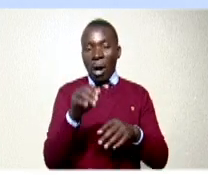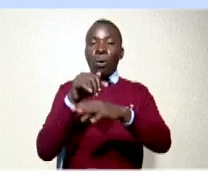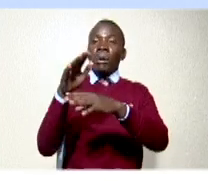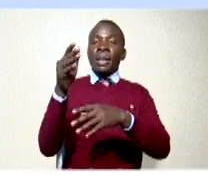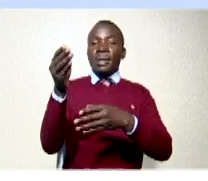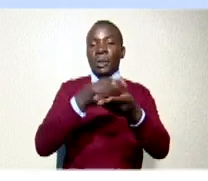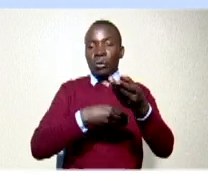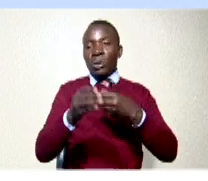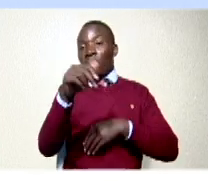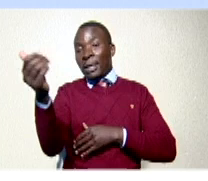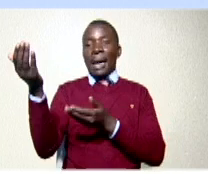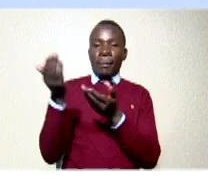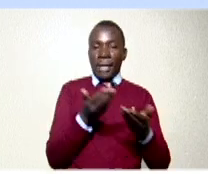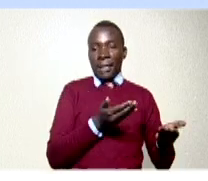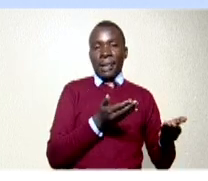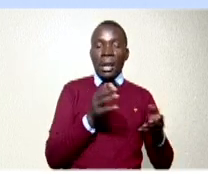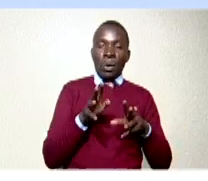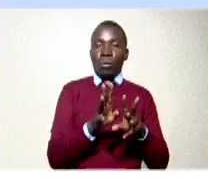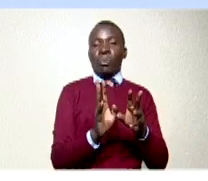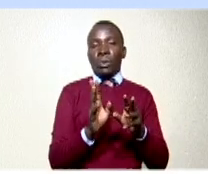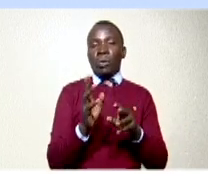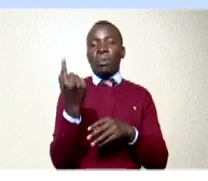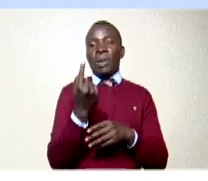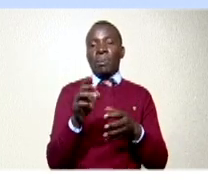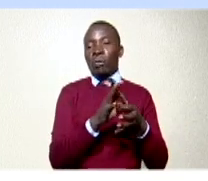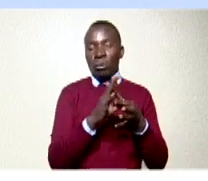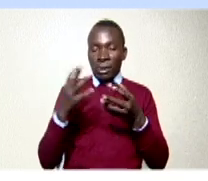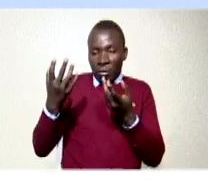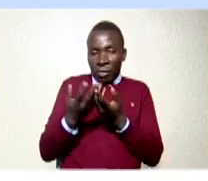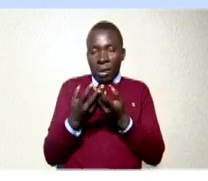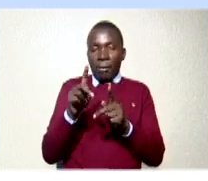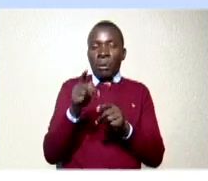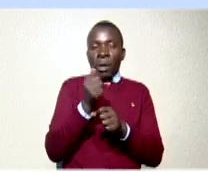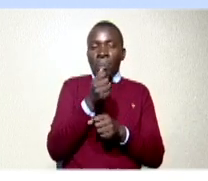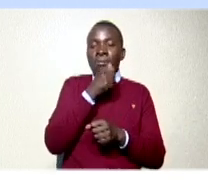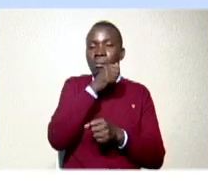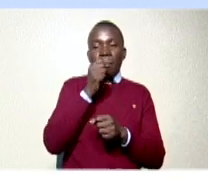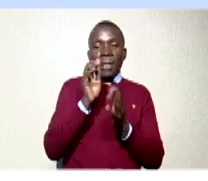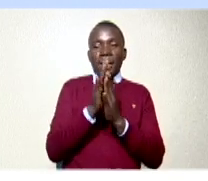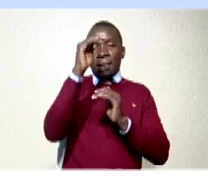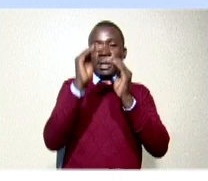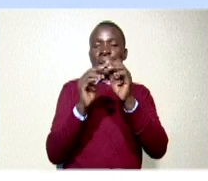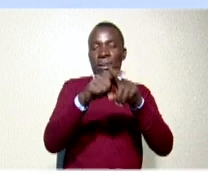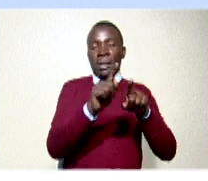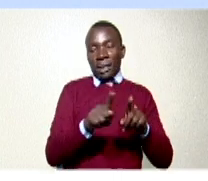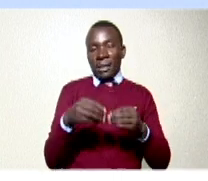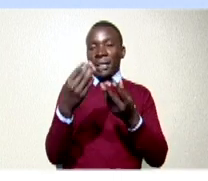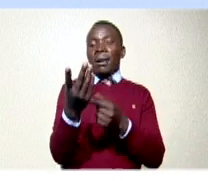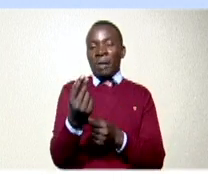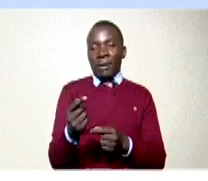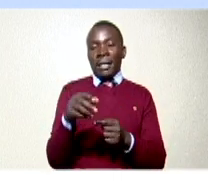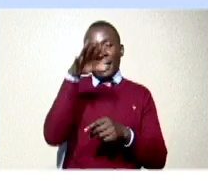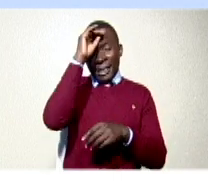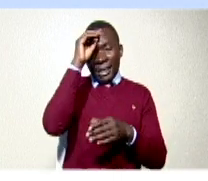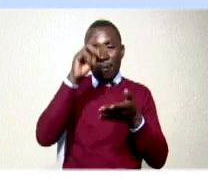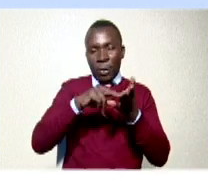akabyakira bikabutaso ni uburyo bumwe bwo gushyira guhuza abikorera n'inzego zitandukanye ari zitanga amafaranga ari ziga